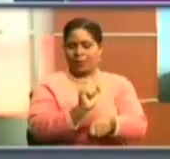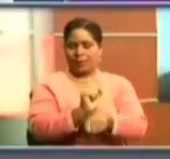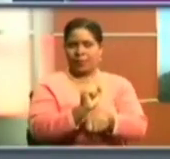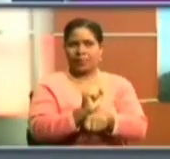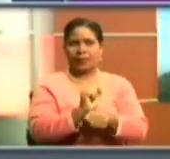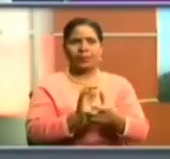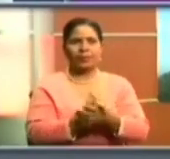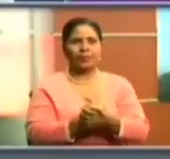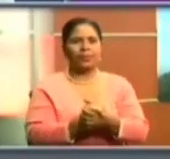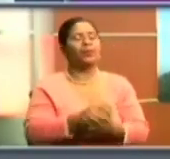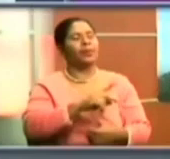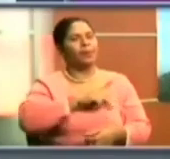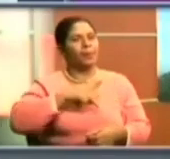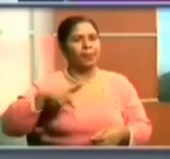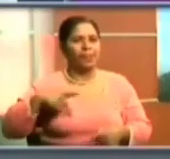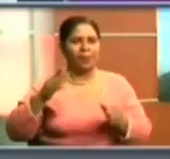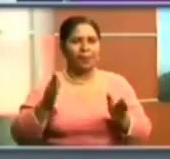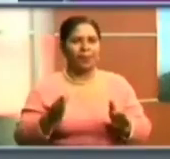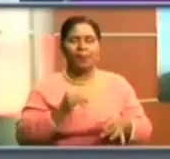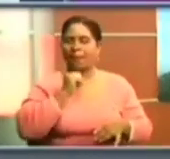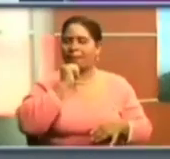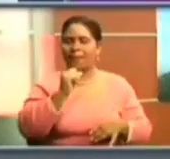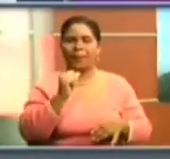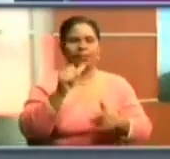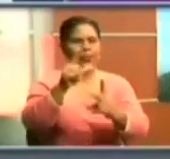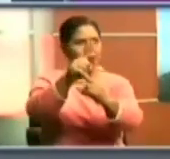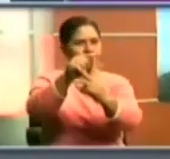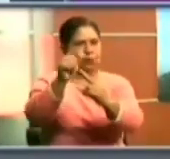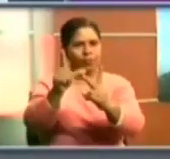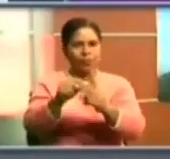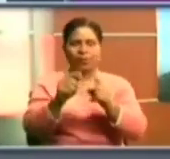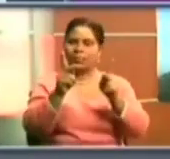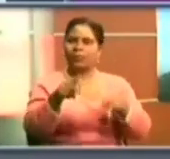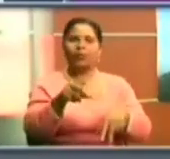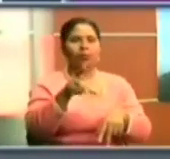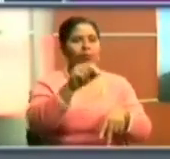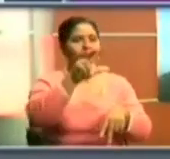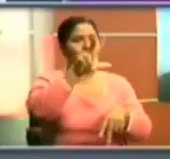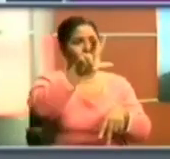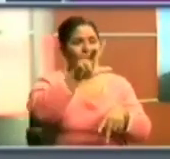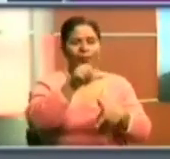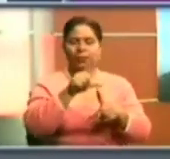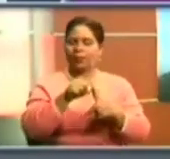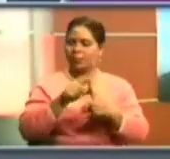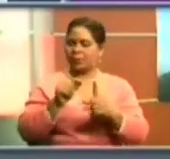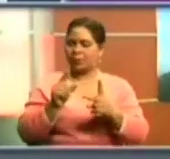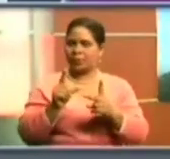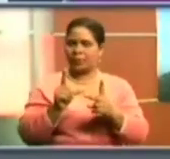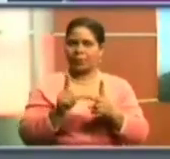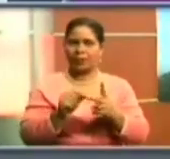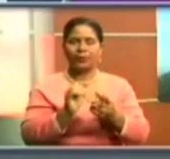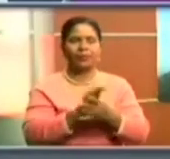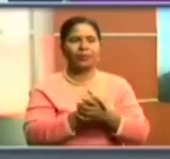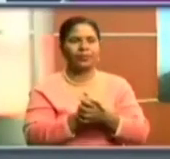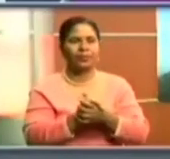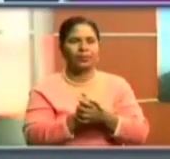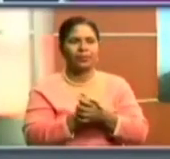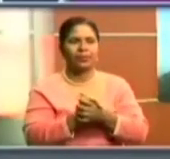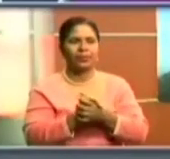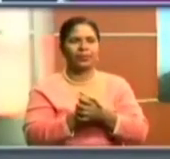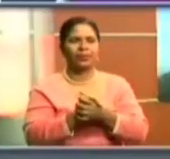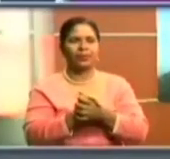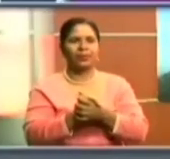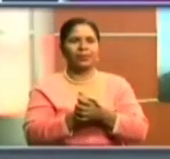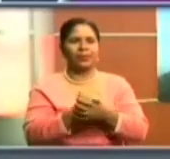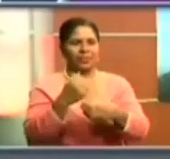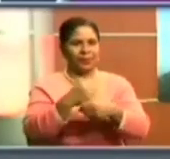nos parlements n'ont pas pral le désigner parce que c'est trois qui parmi eux, nous allons le désigner de conseiller électoral pour